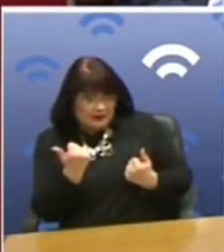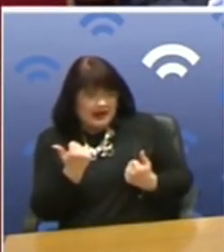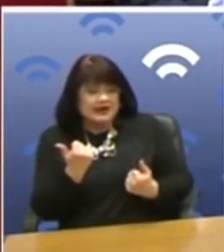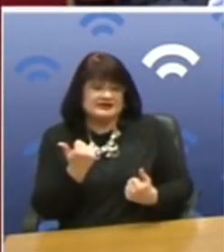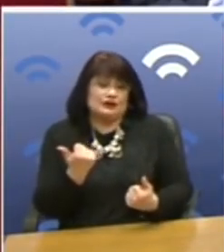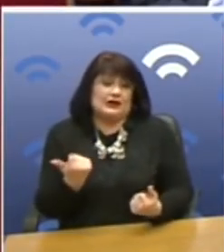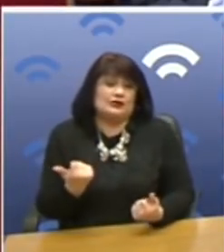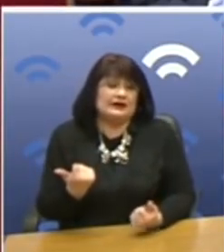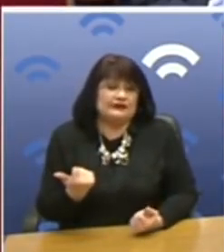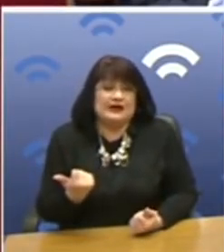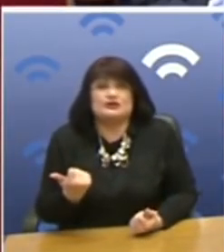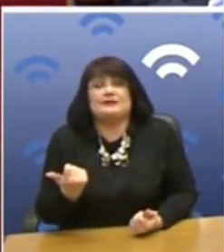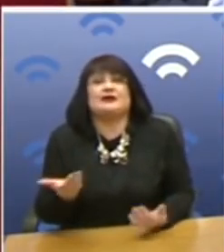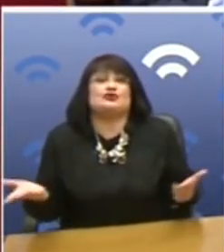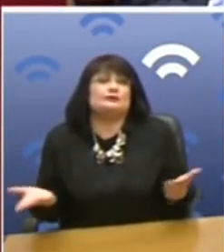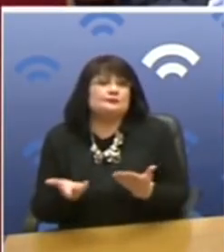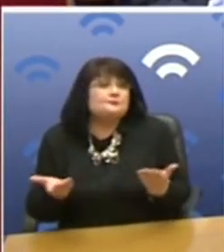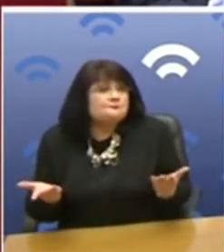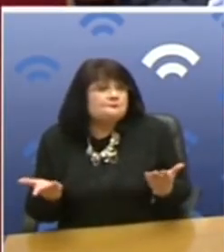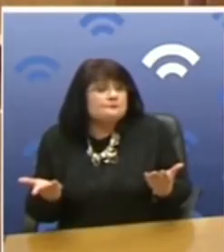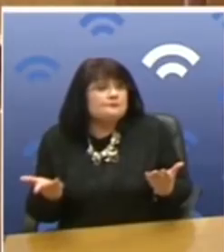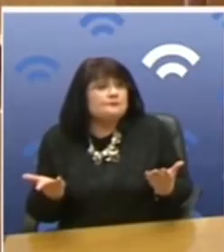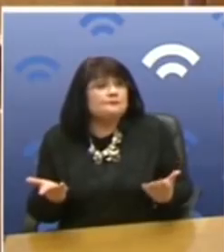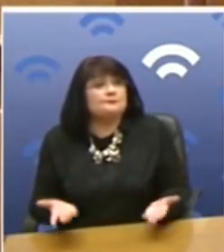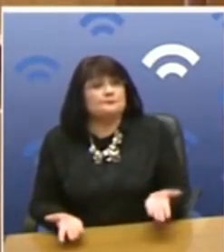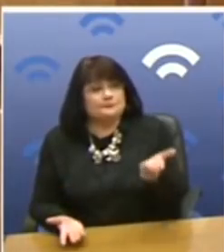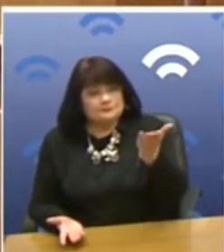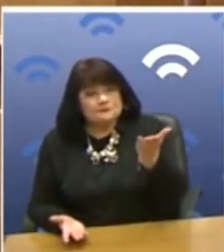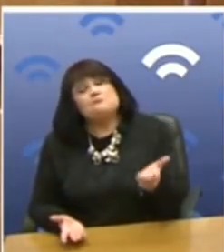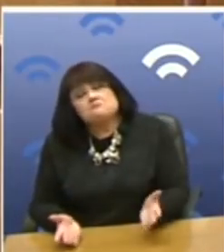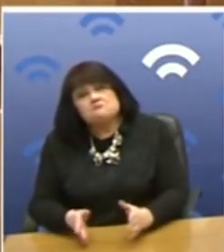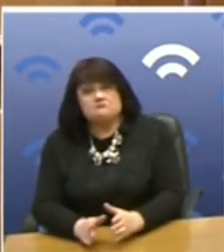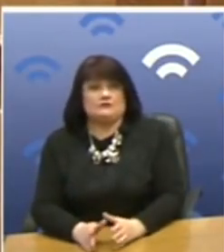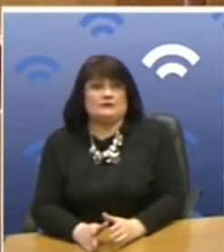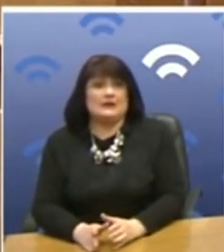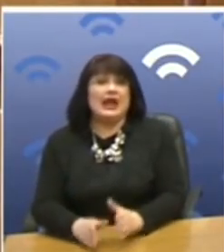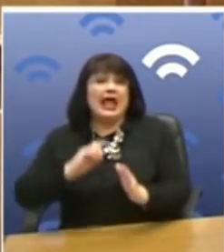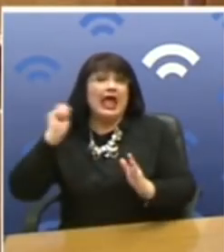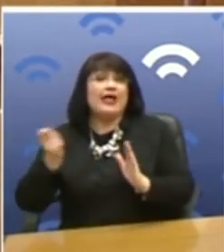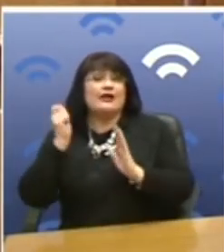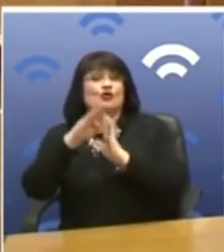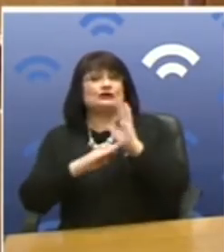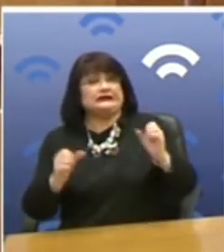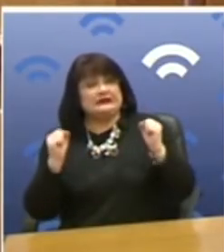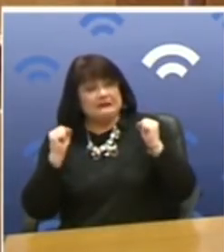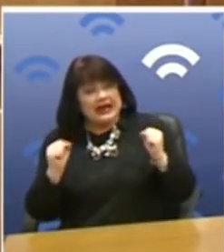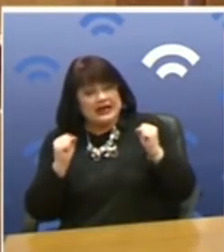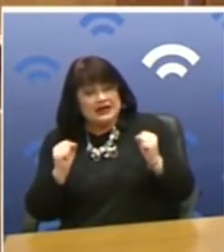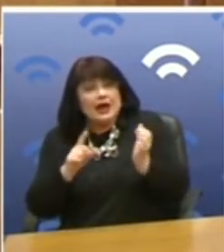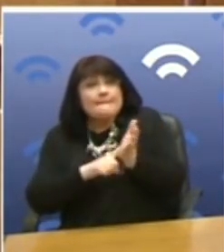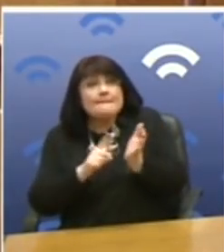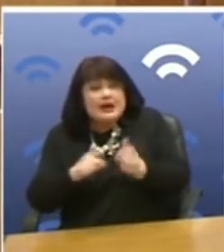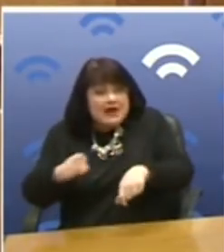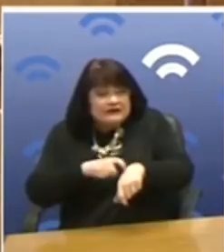αποκτά επίγοντα χαρακτήρα η ενίσχυση του δημόσιου συστήματος υγείας με μαζικές προσλήψεις